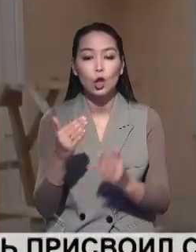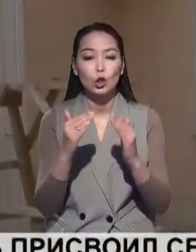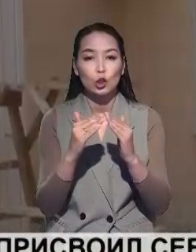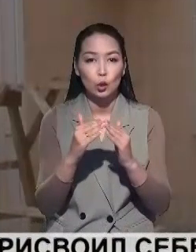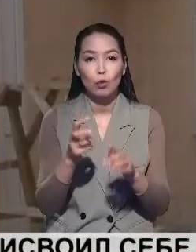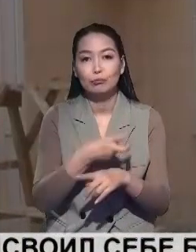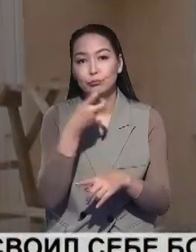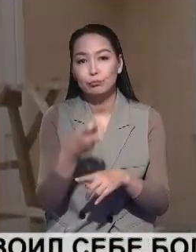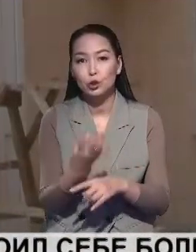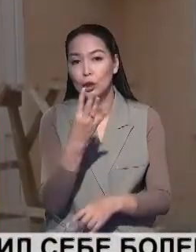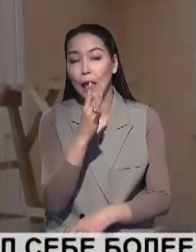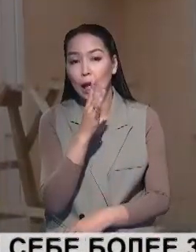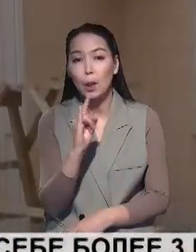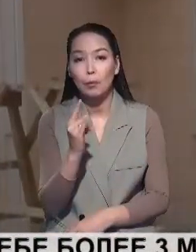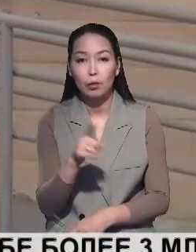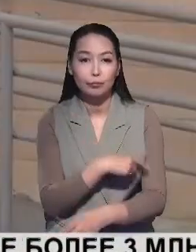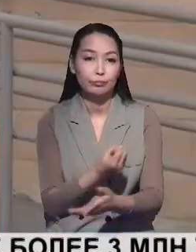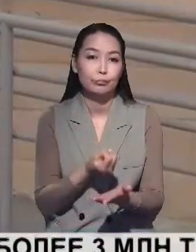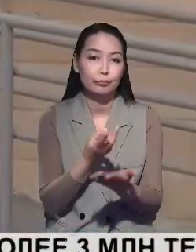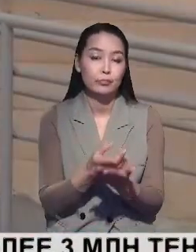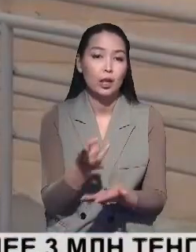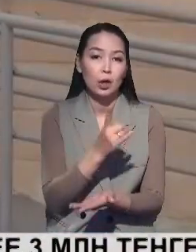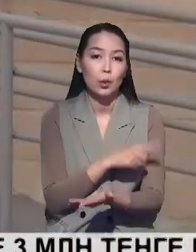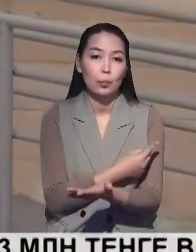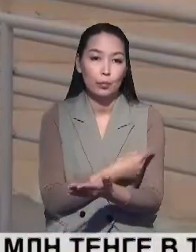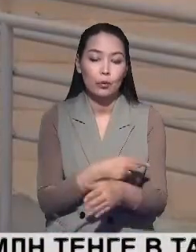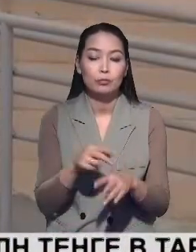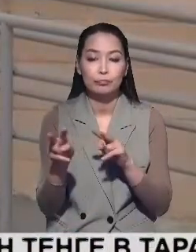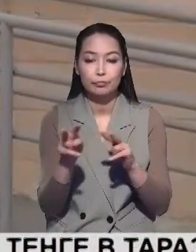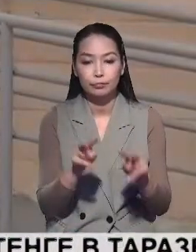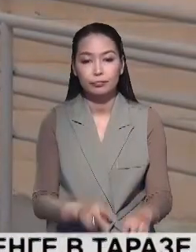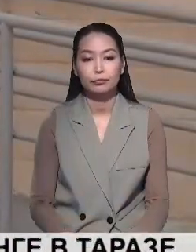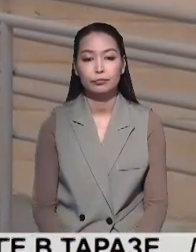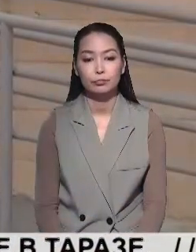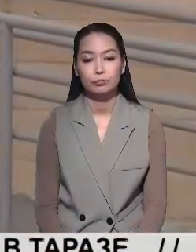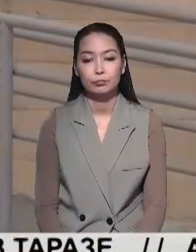выпал 4-летний малыш. Он доставлен в районную больницу и находится под наблюдением медиков.